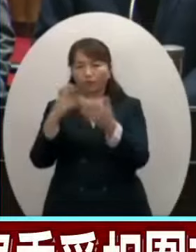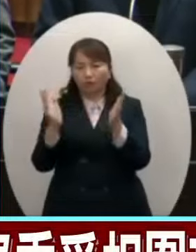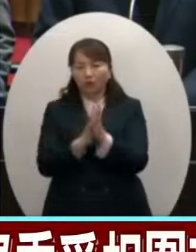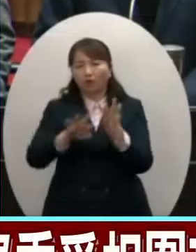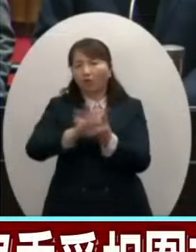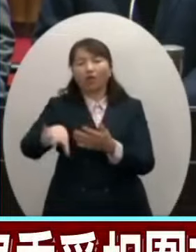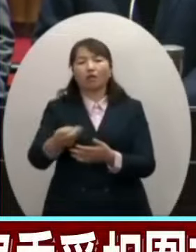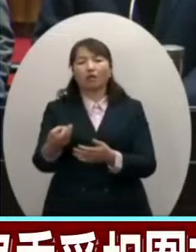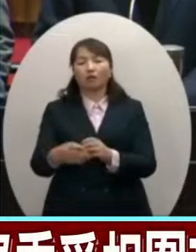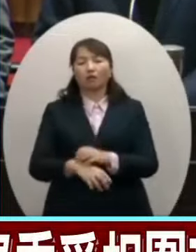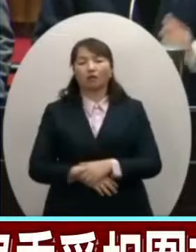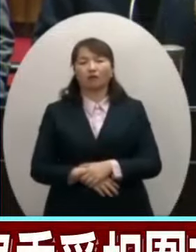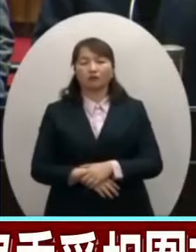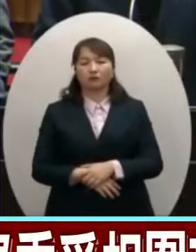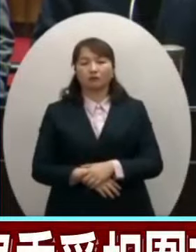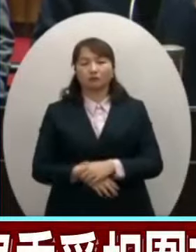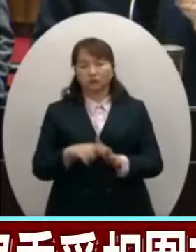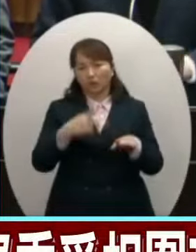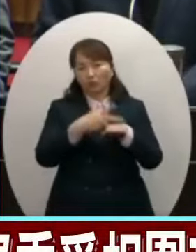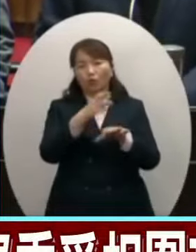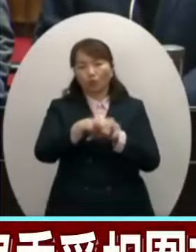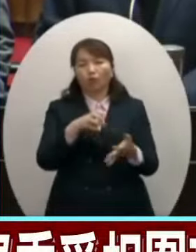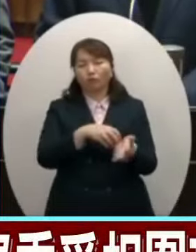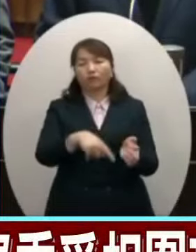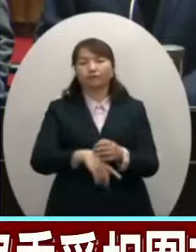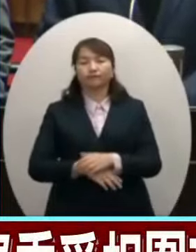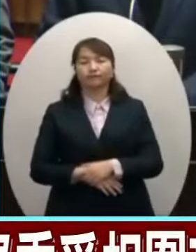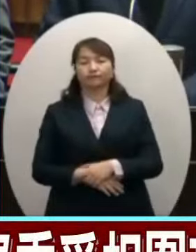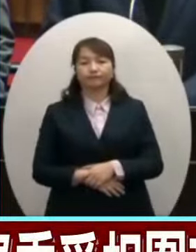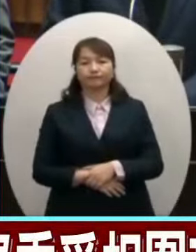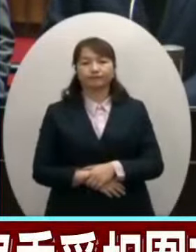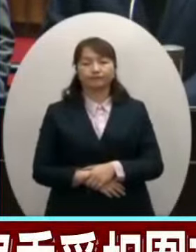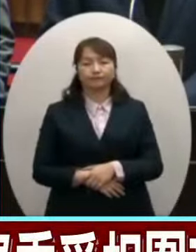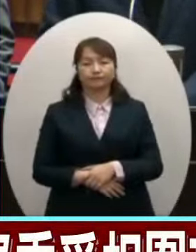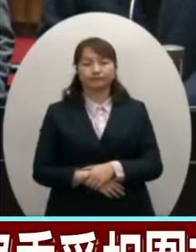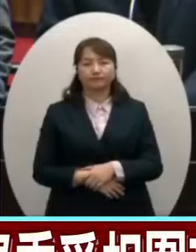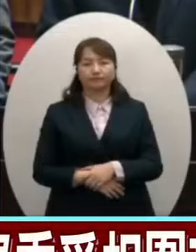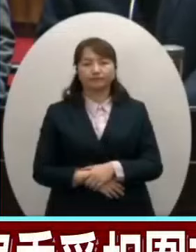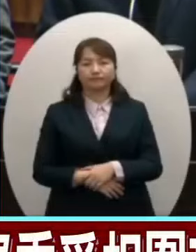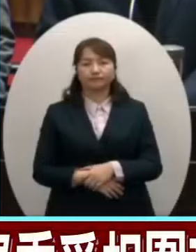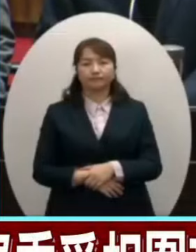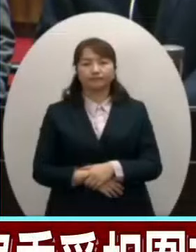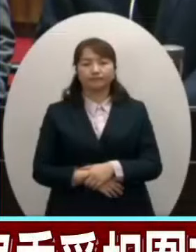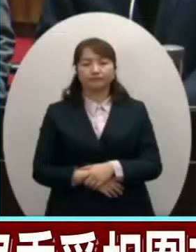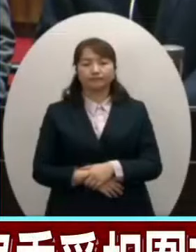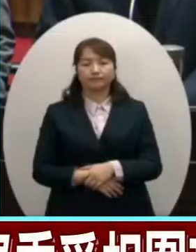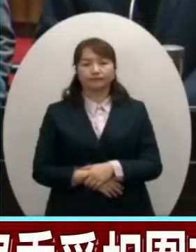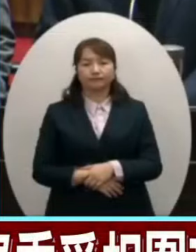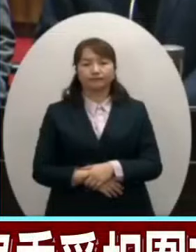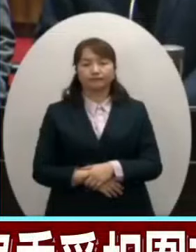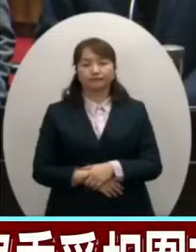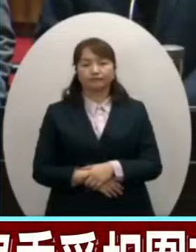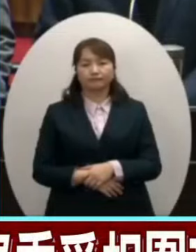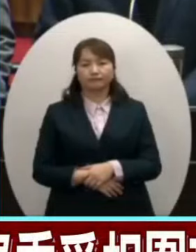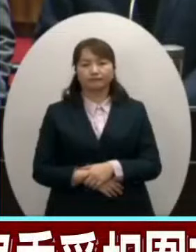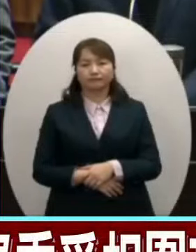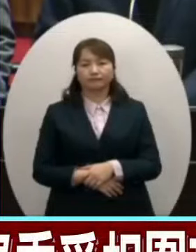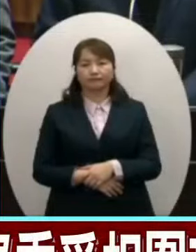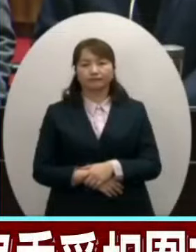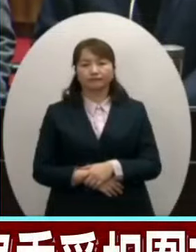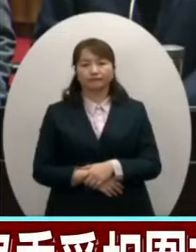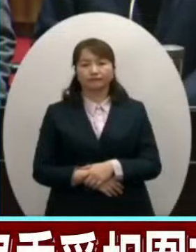气，他会谢谢你吗？所以我觉得许淑华发这个文，我觉得是非常非常非常不适当。那当然，徐